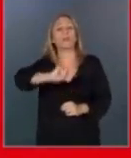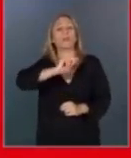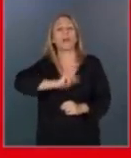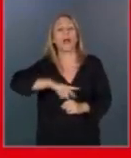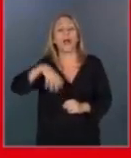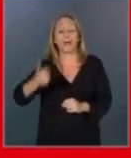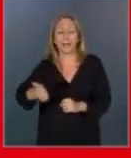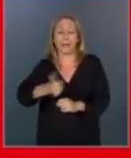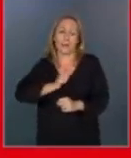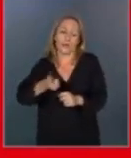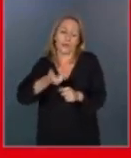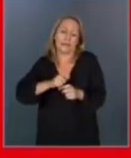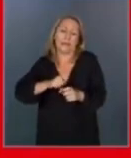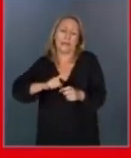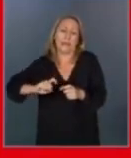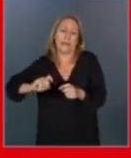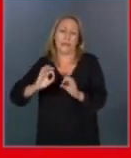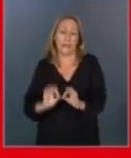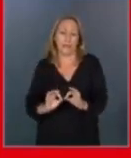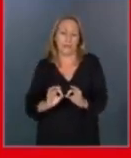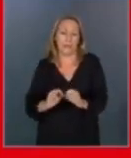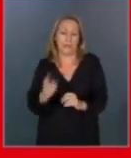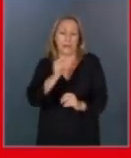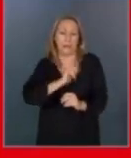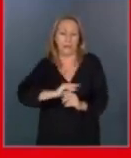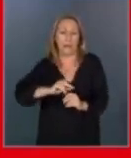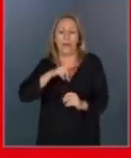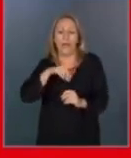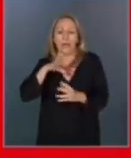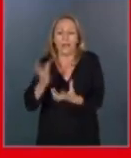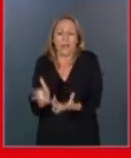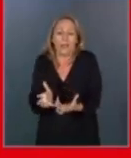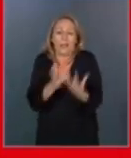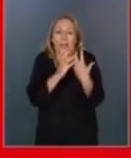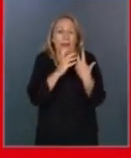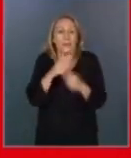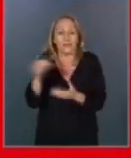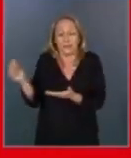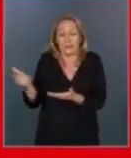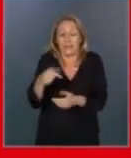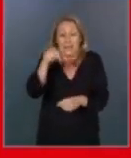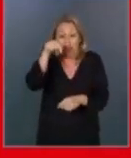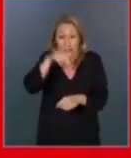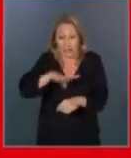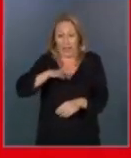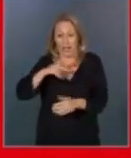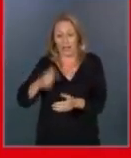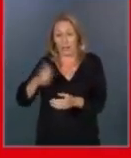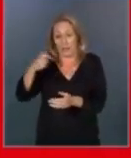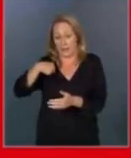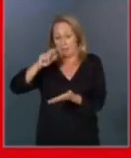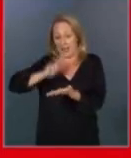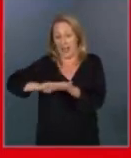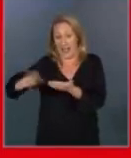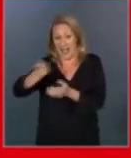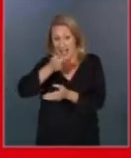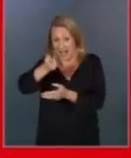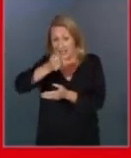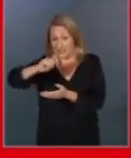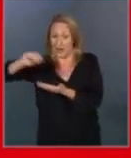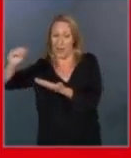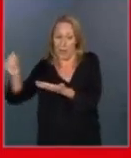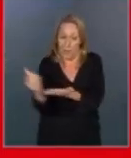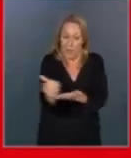κάποιες ιδιωτικές εταιρείες παίρνοντας τα χρήματα των σημερινών ασφαλισμένων